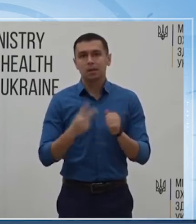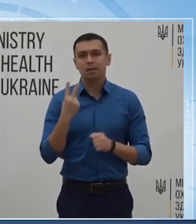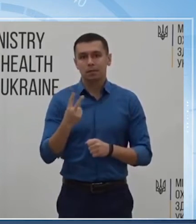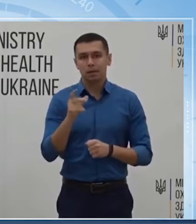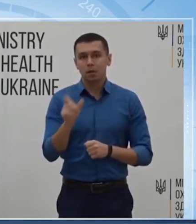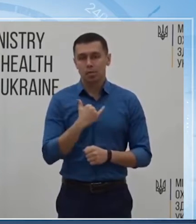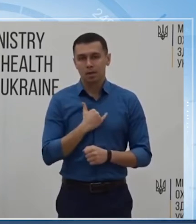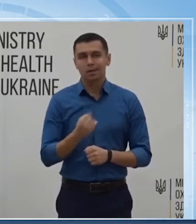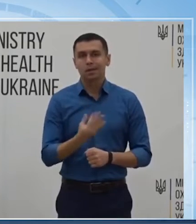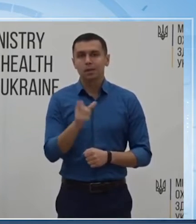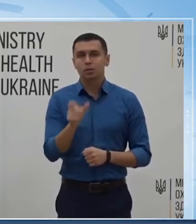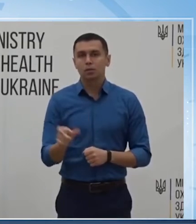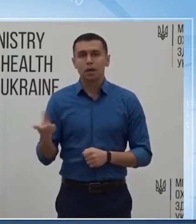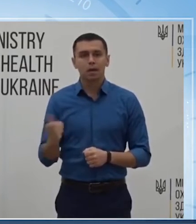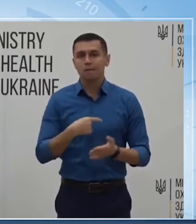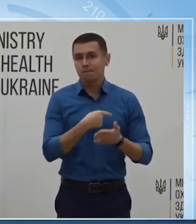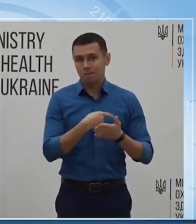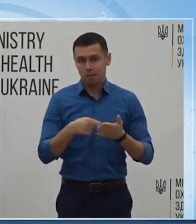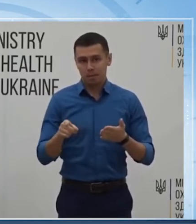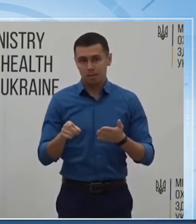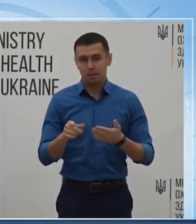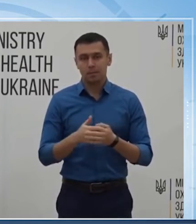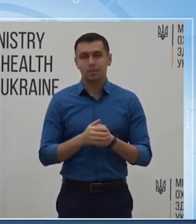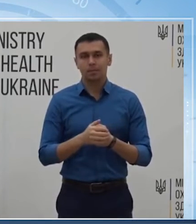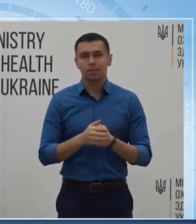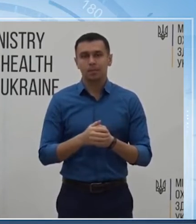15 882 особи. Кількість людей, яка виписана,